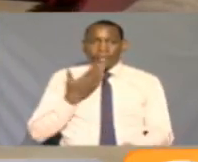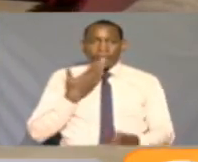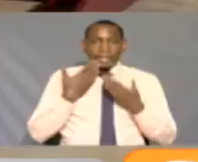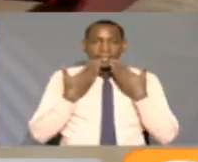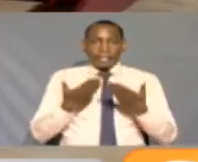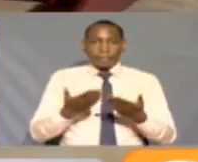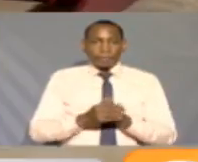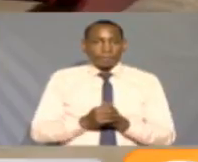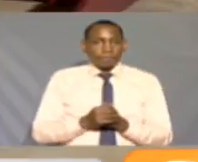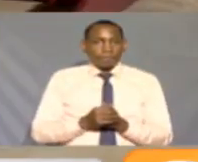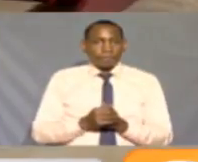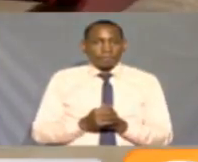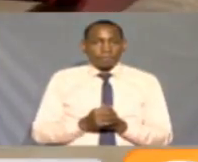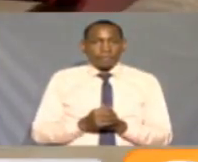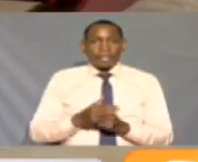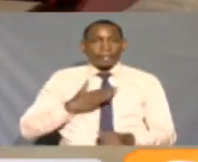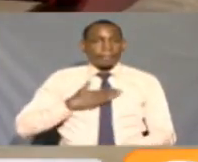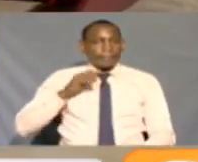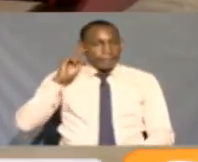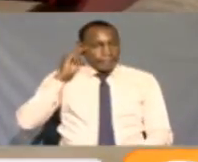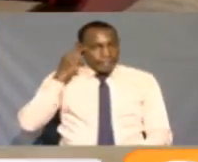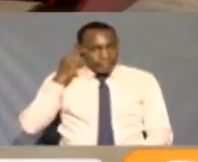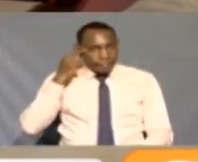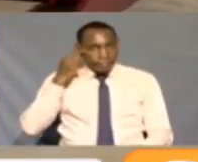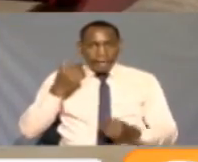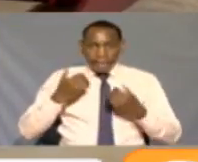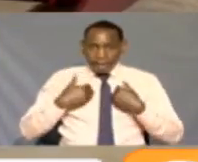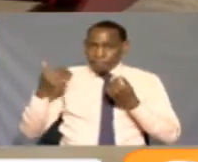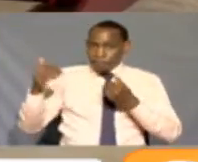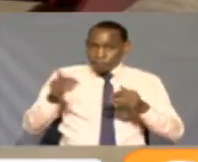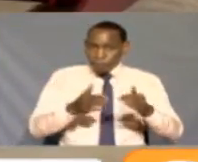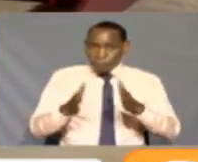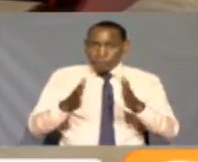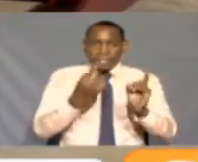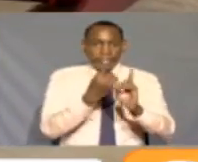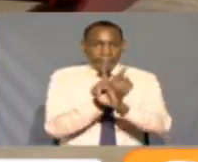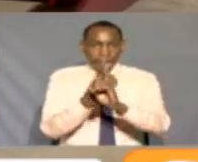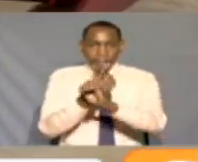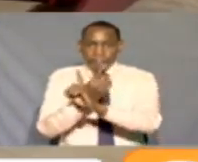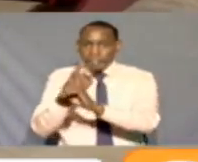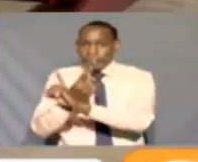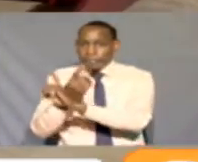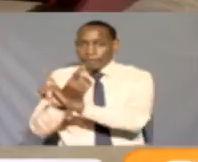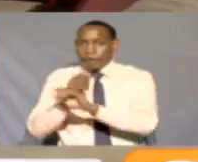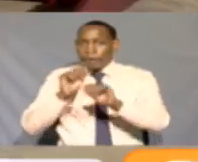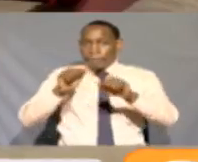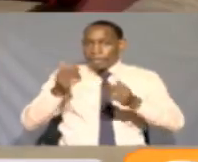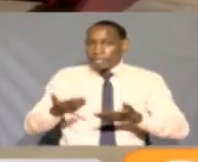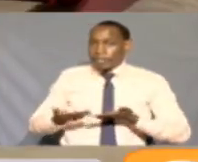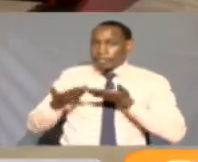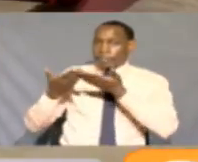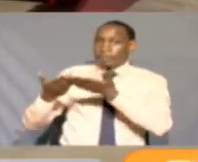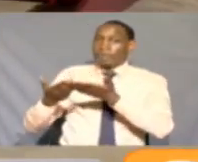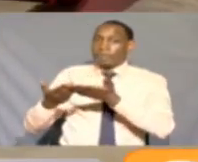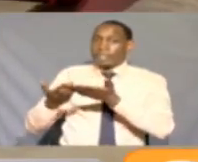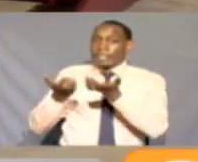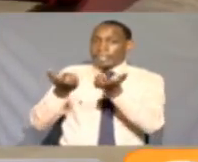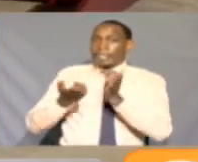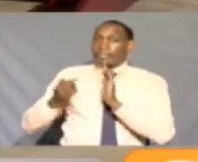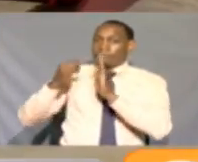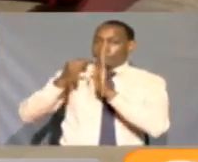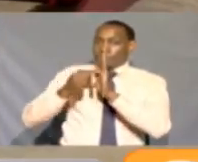Asante. Nafikiri kuna nafasi kadha wa kadha za kuweza kuwasilisha matakwa yenu kwa